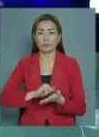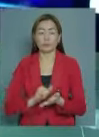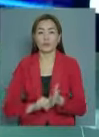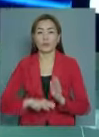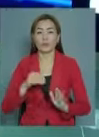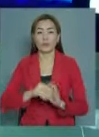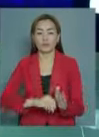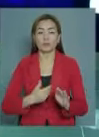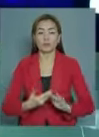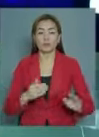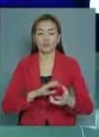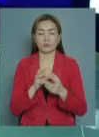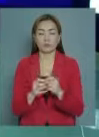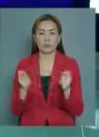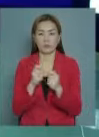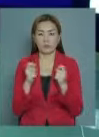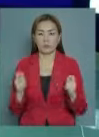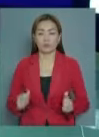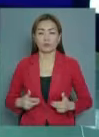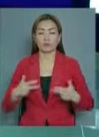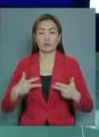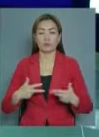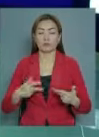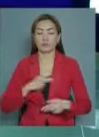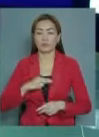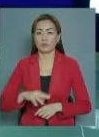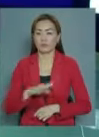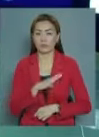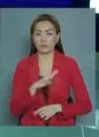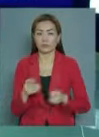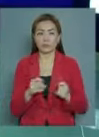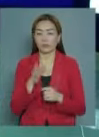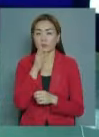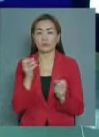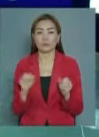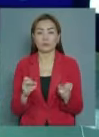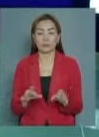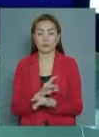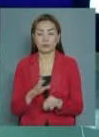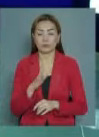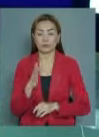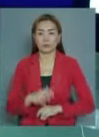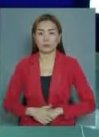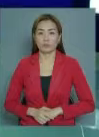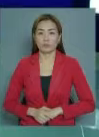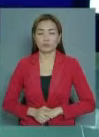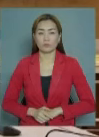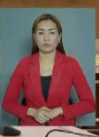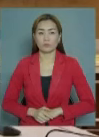дауыс берудің алдын ала қорытындыларын шығарудың онлайн сервистері жұмыс істеді. Саяси науқан қалай өтті? Толығырақ